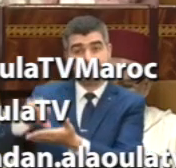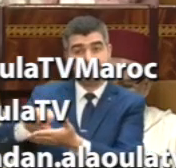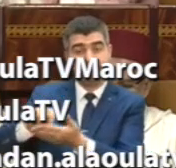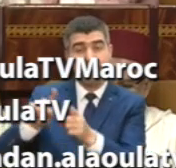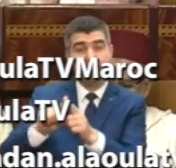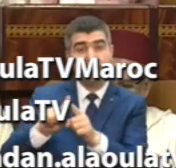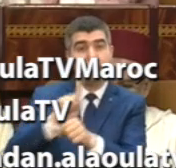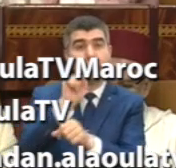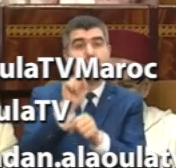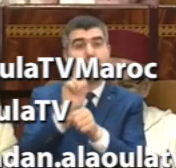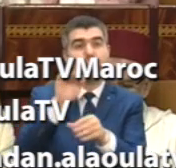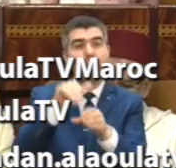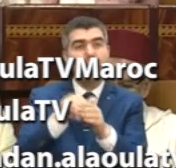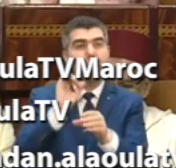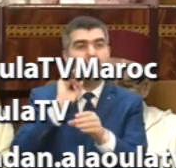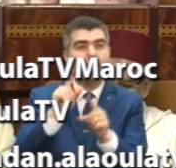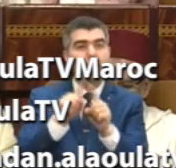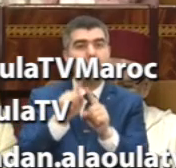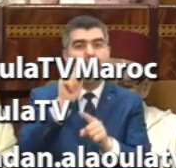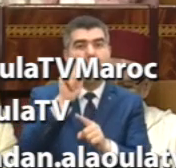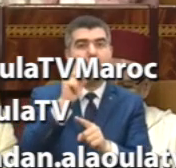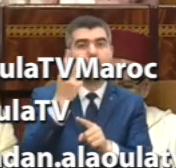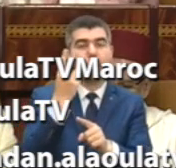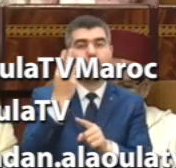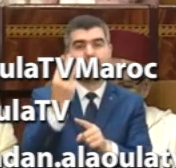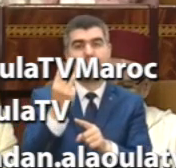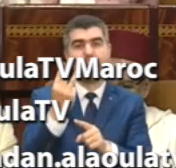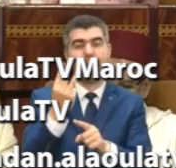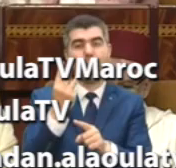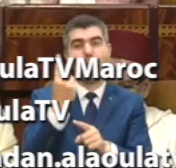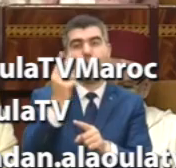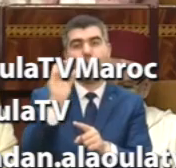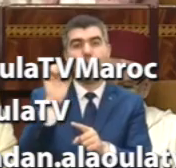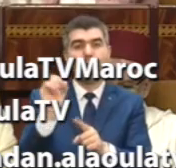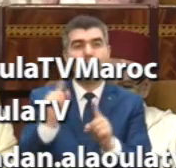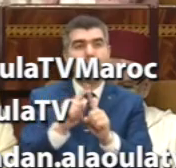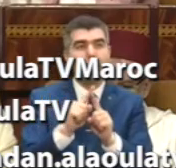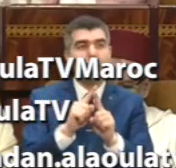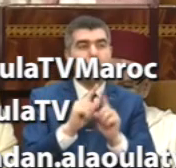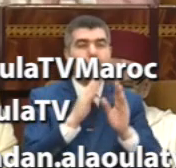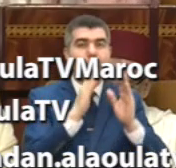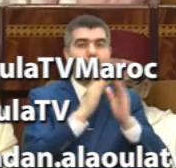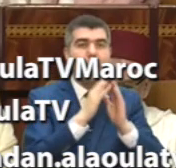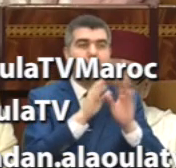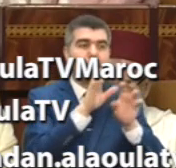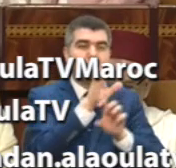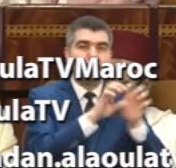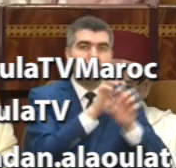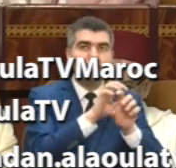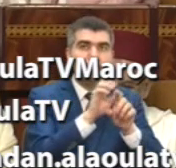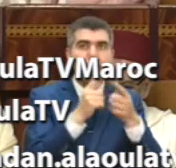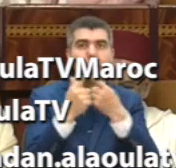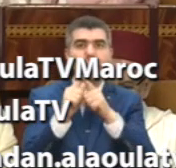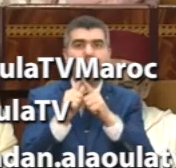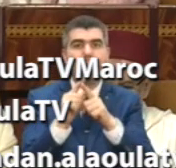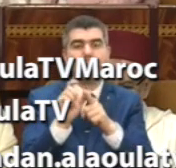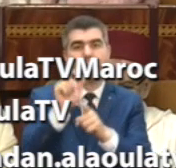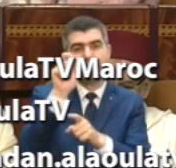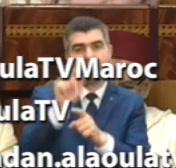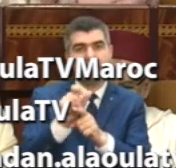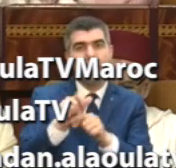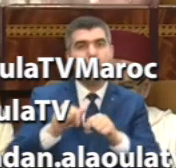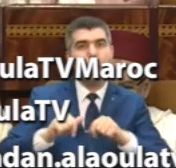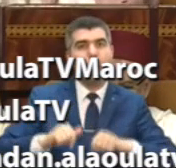دوار الكرم 1320 براكة مهددة بالفيضانات بسبب شخص. سيد